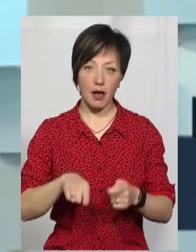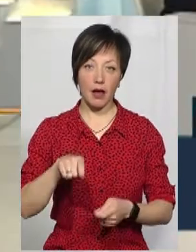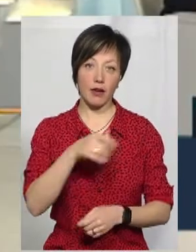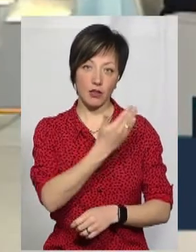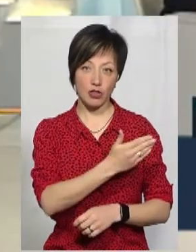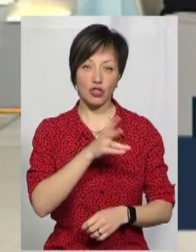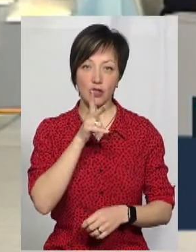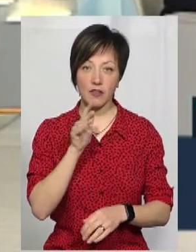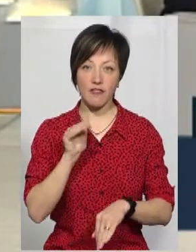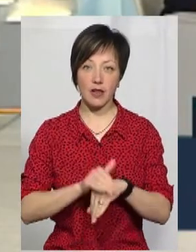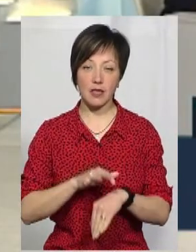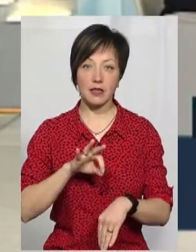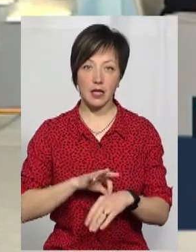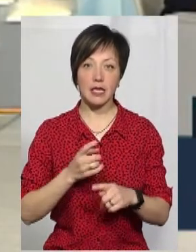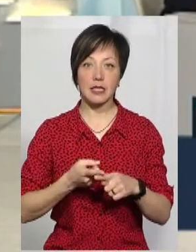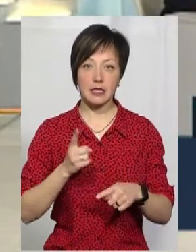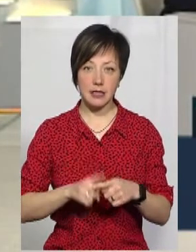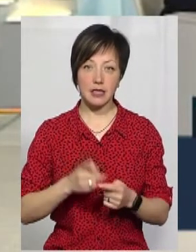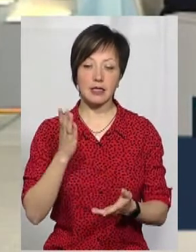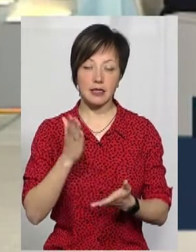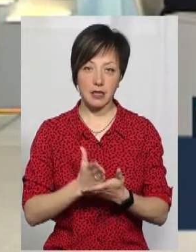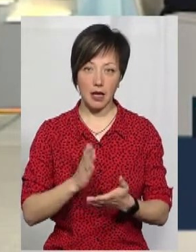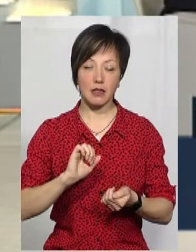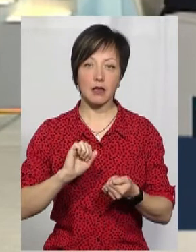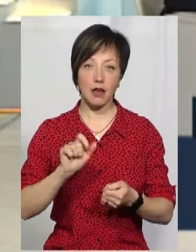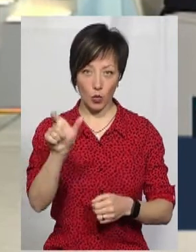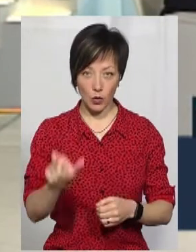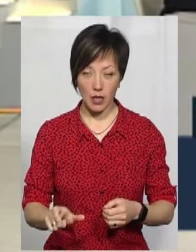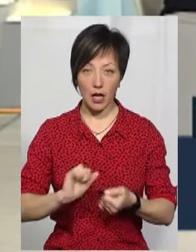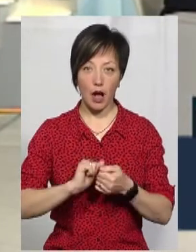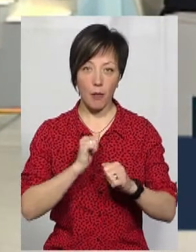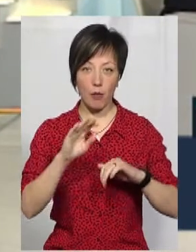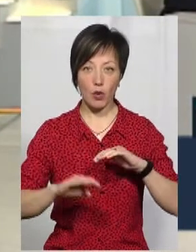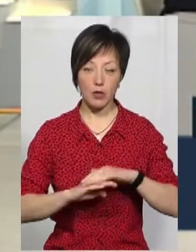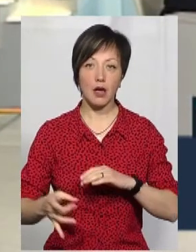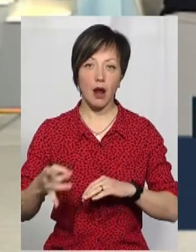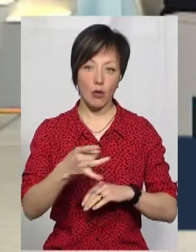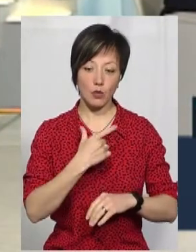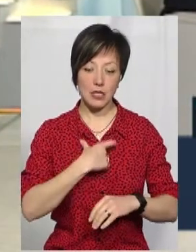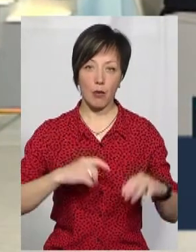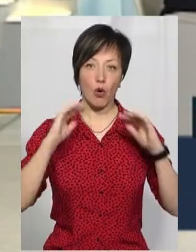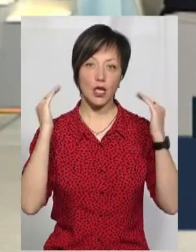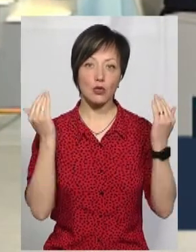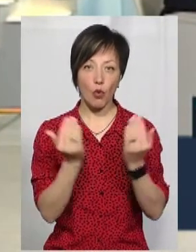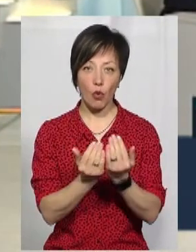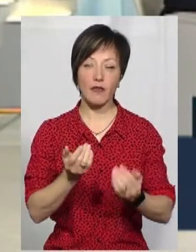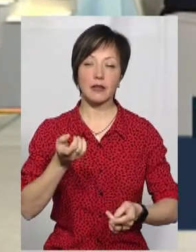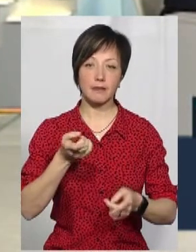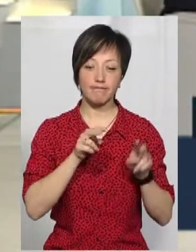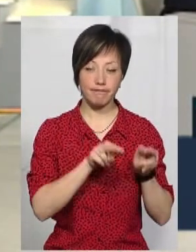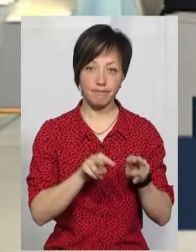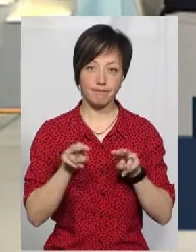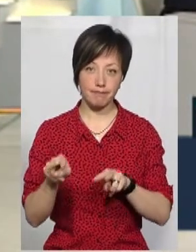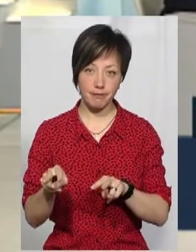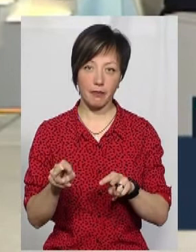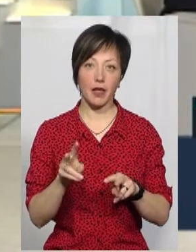на COVID-19. Хоча зараз ця особа дійсно знаходиться на території Кам'янець-Подільського району, вона самоізольована, зараз здійснюється спостереження,